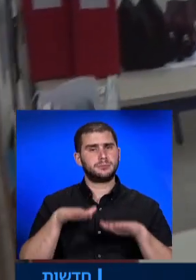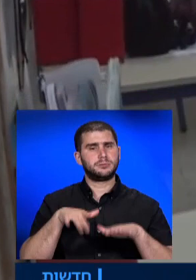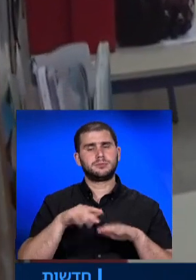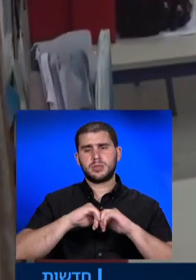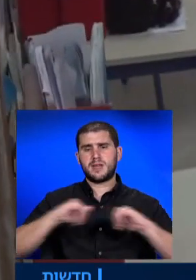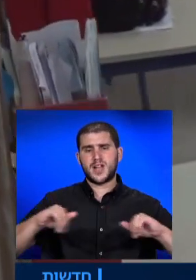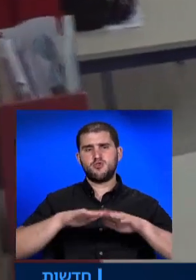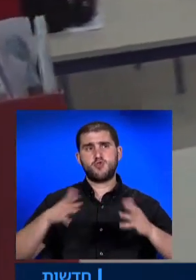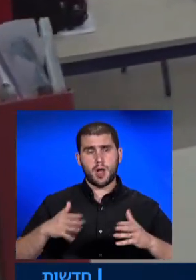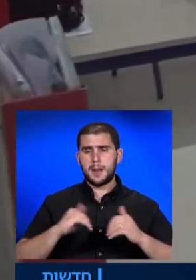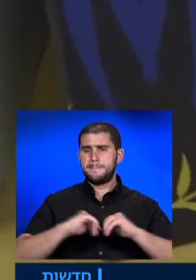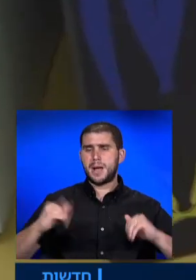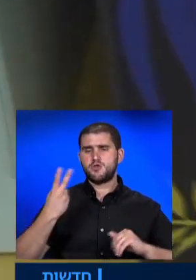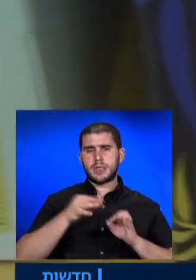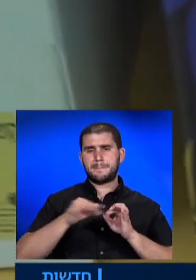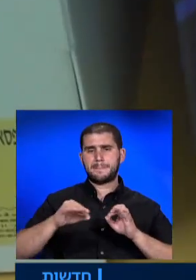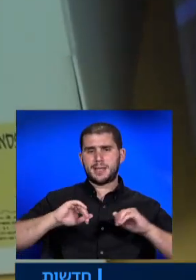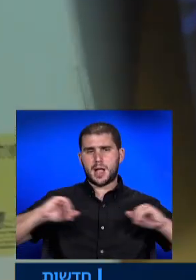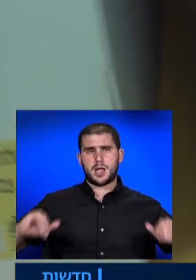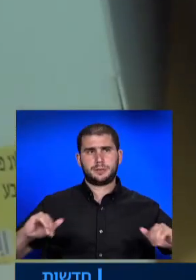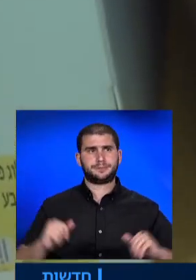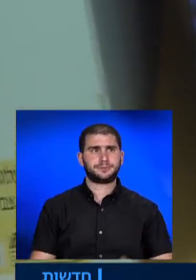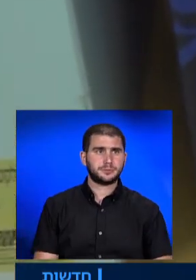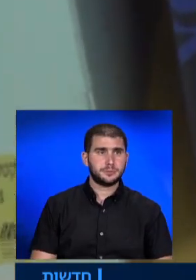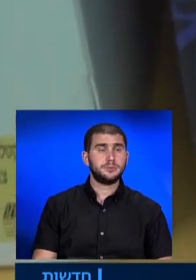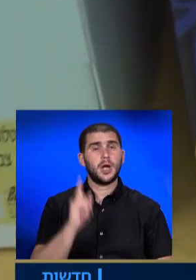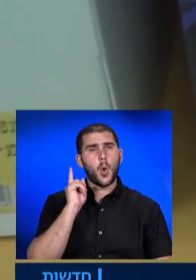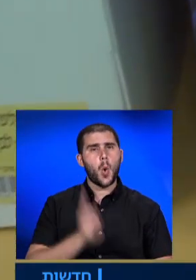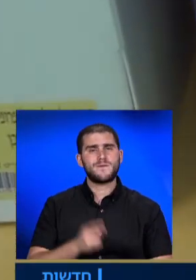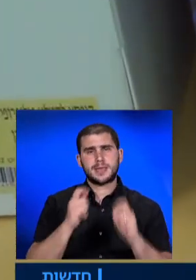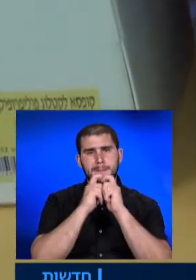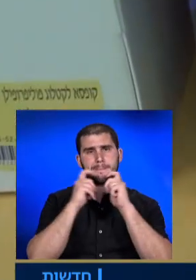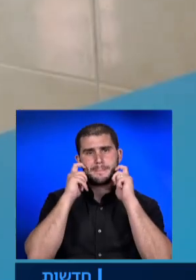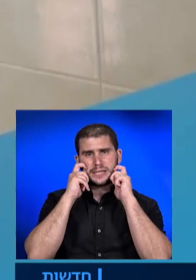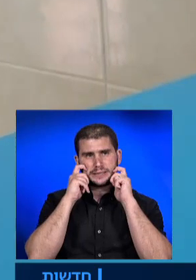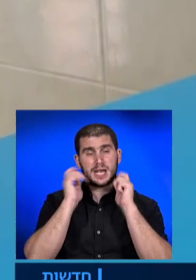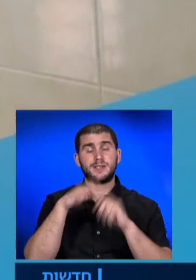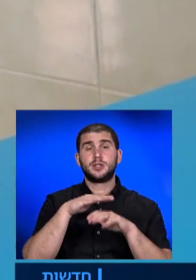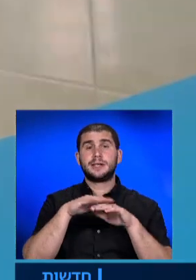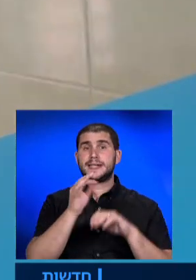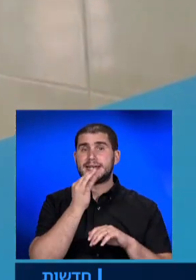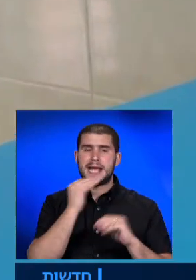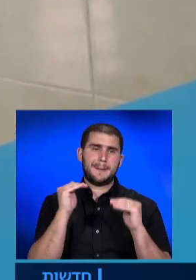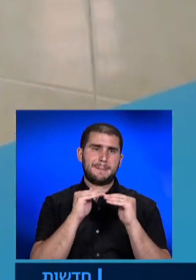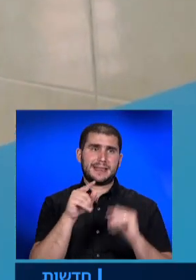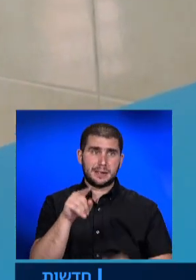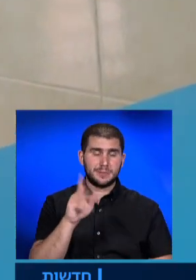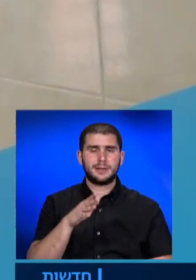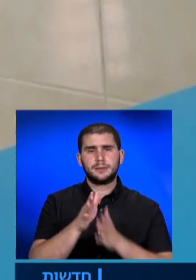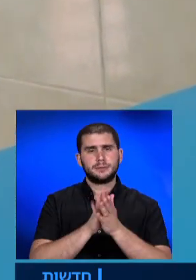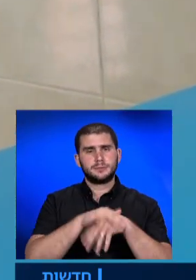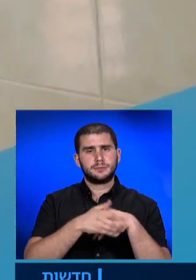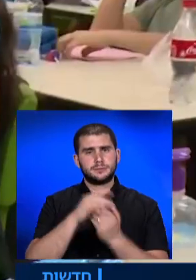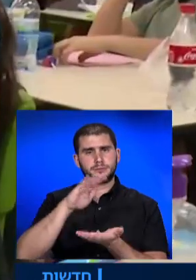של 2 מטרים זה מזה. תהיה חובת עטיית מסכה בשכבות הגיל המתאימות, חיטוי ידיים וחיטוי כללי של